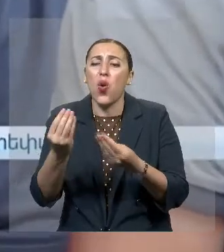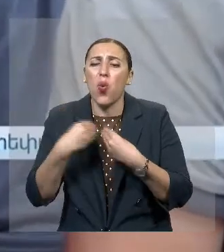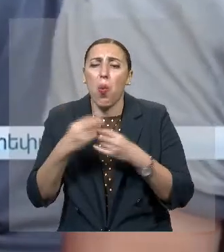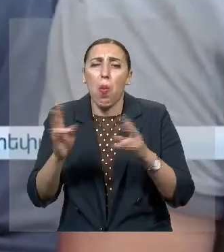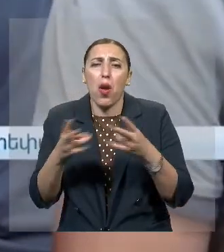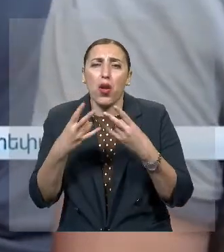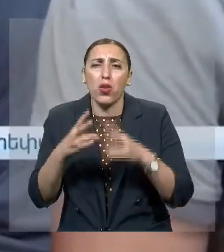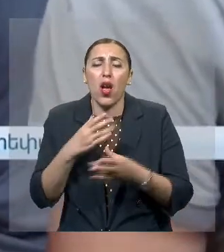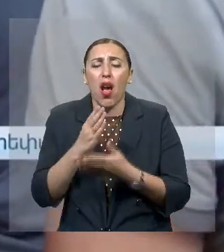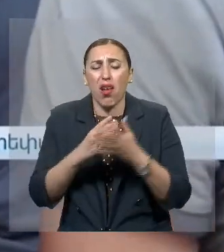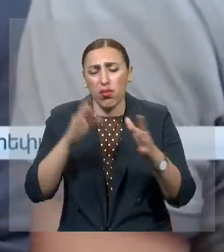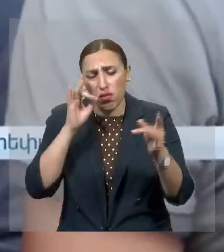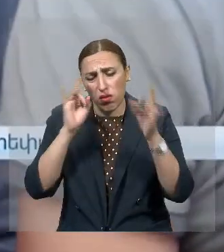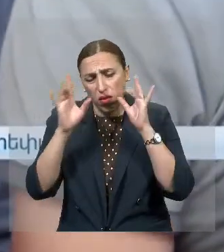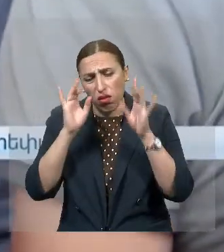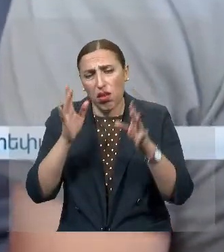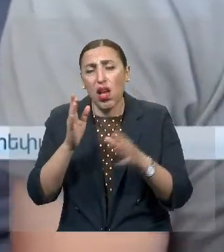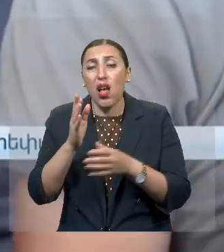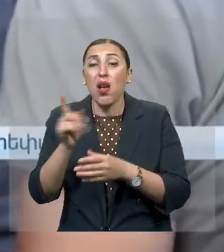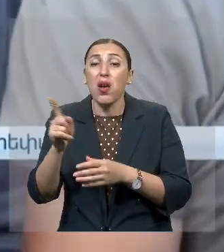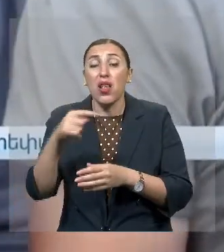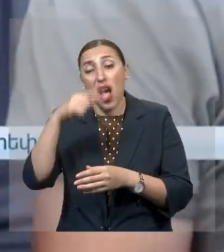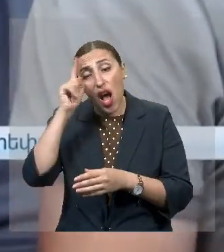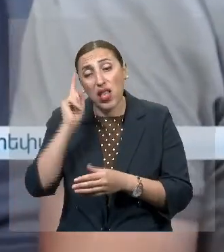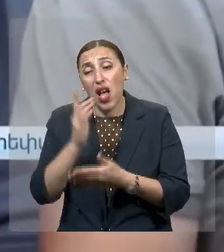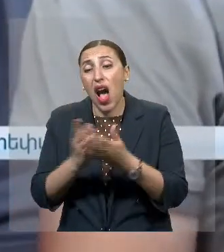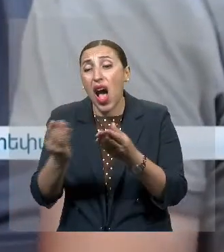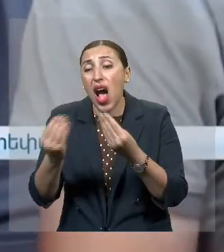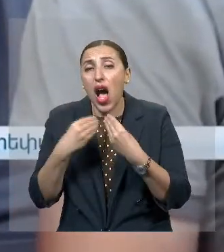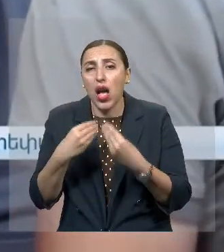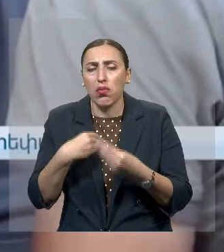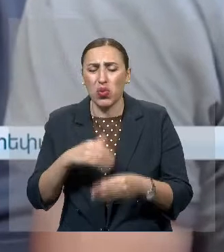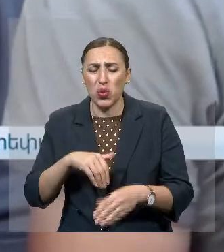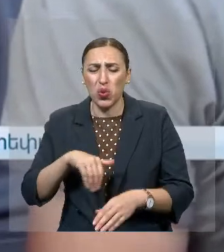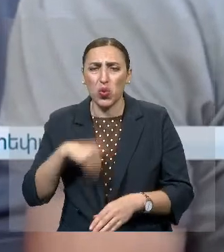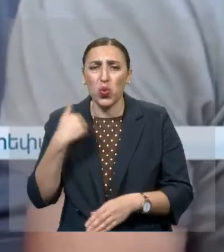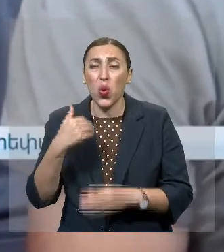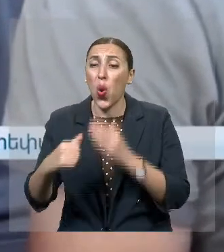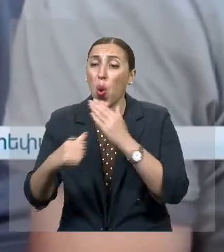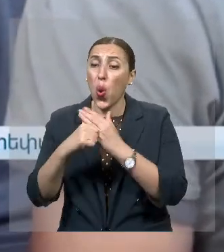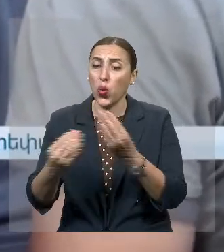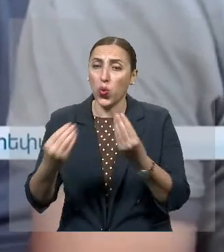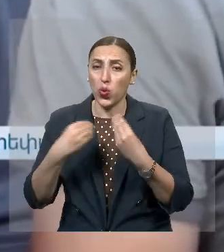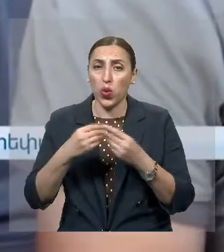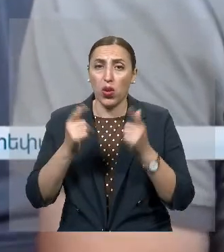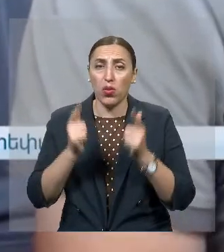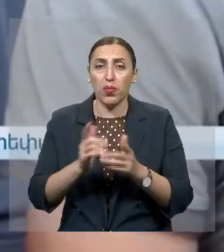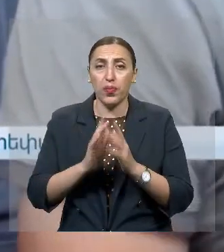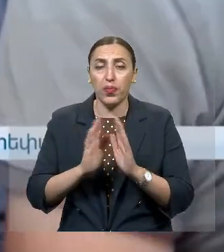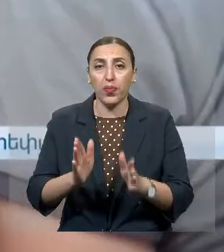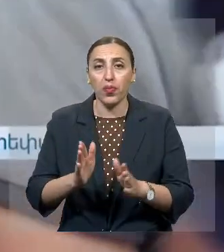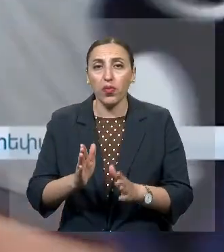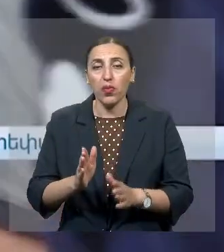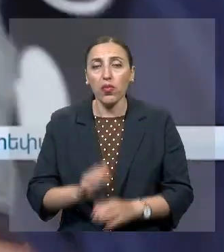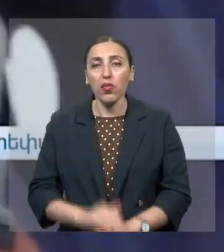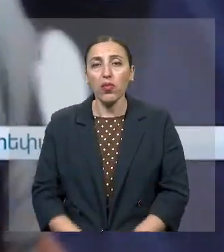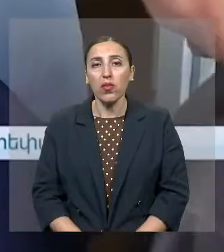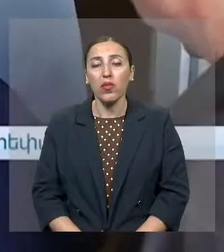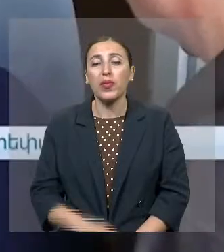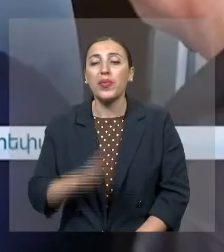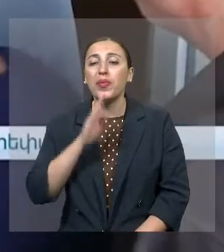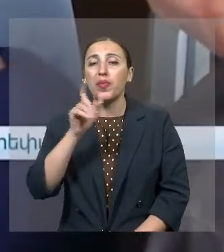կճարենք, կուտենք երբեք, հաց չենք վերցնի, ոչ մի բան, ոչ մի օգնություն։ Արցախցի կինը Բաքվին է դիմում,